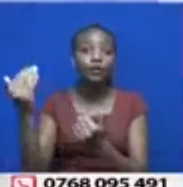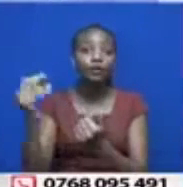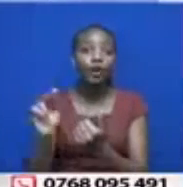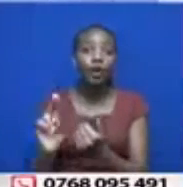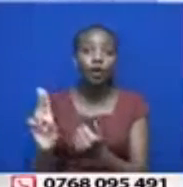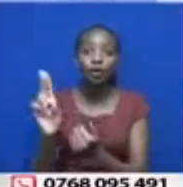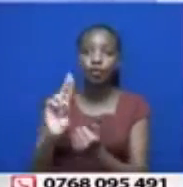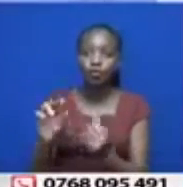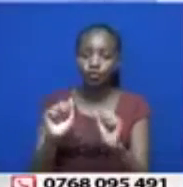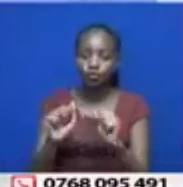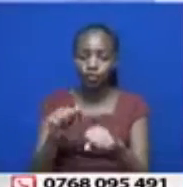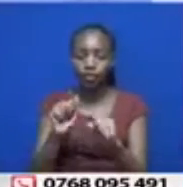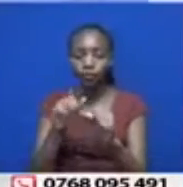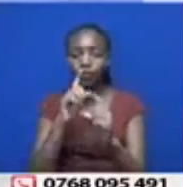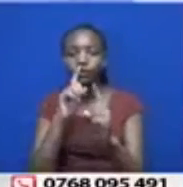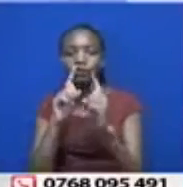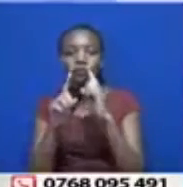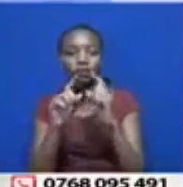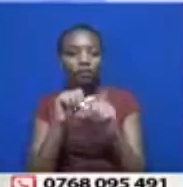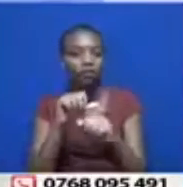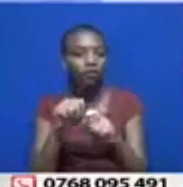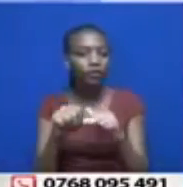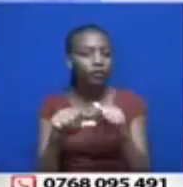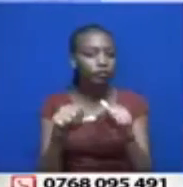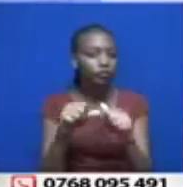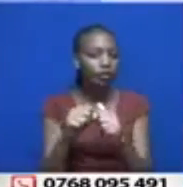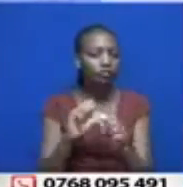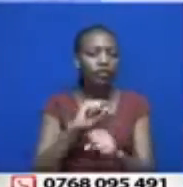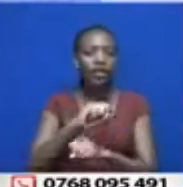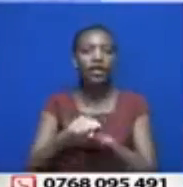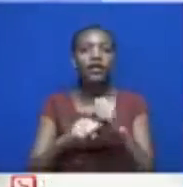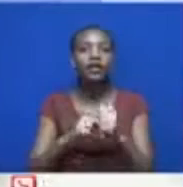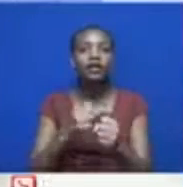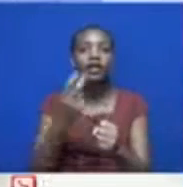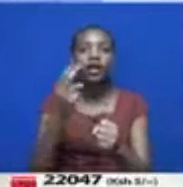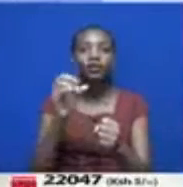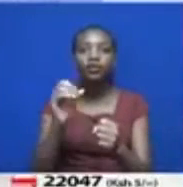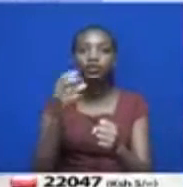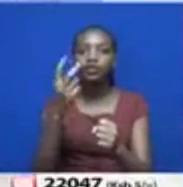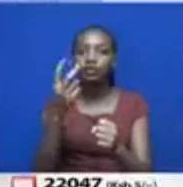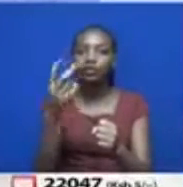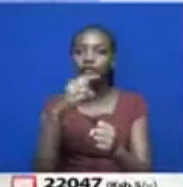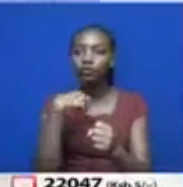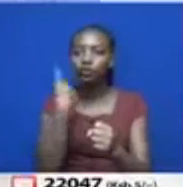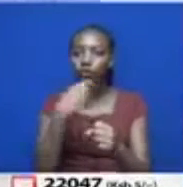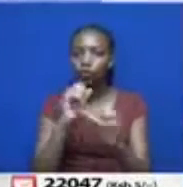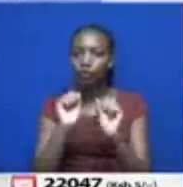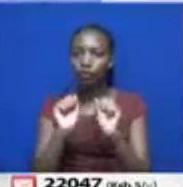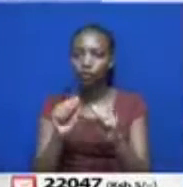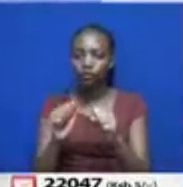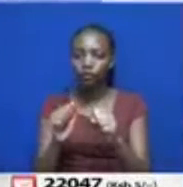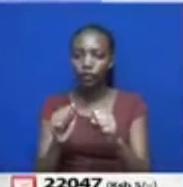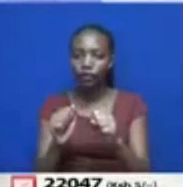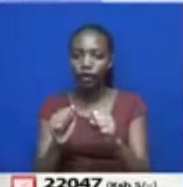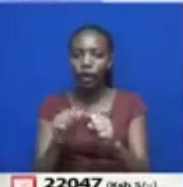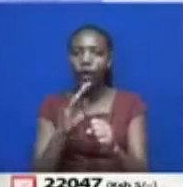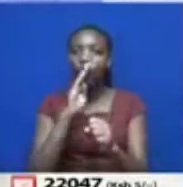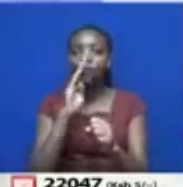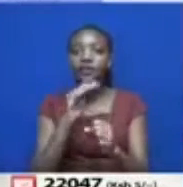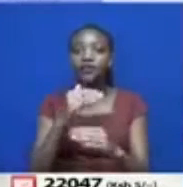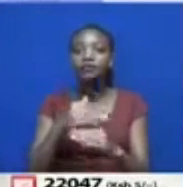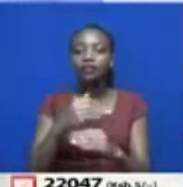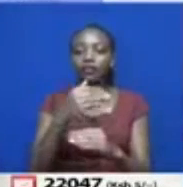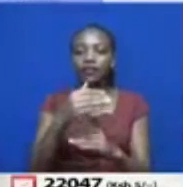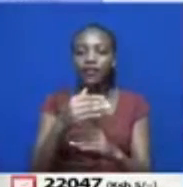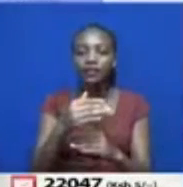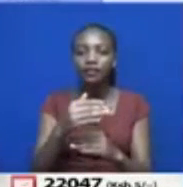aguzie masuala ya mwaka wa 2022, ni nani ambaye atakuwa anamrithi kutoka Mlima Kenya,